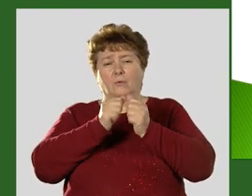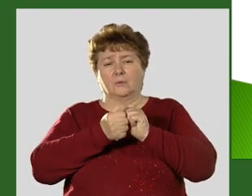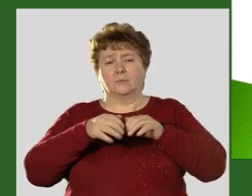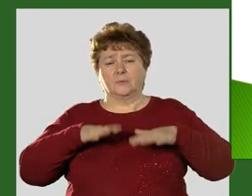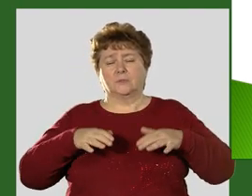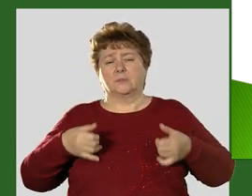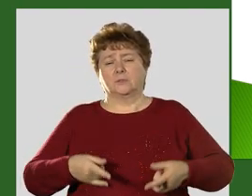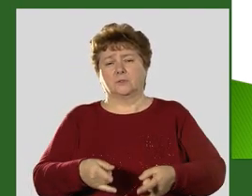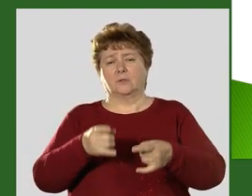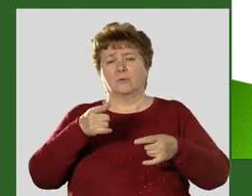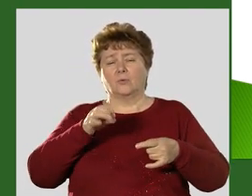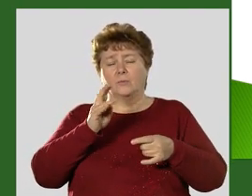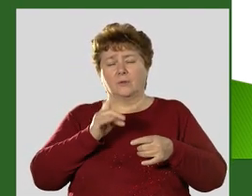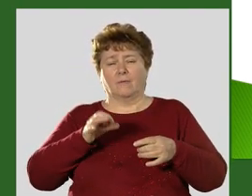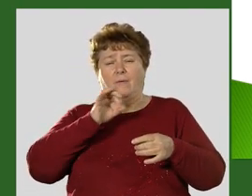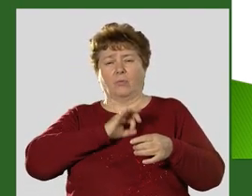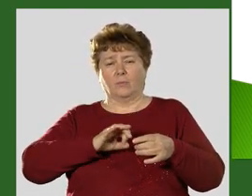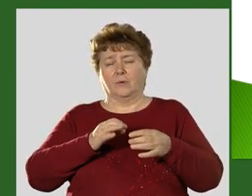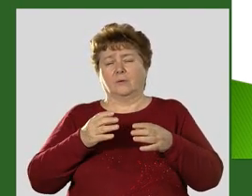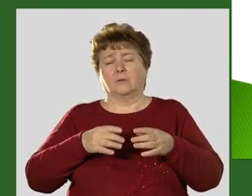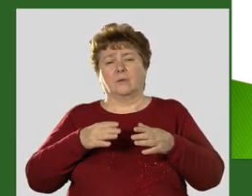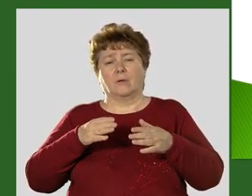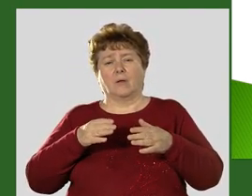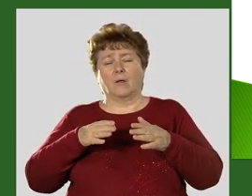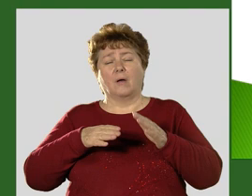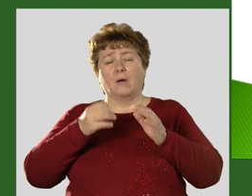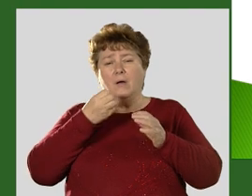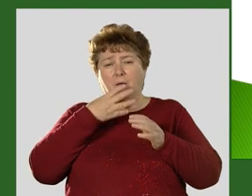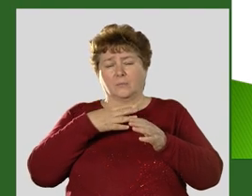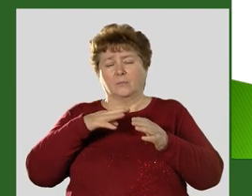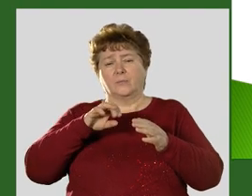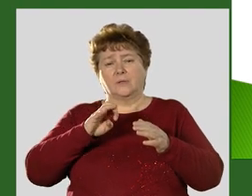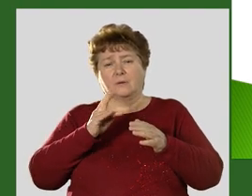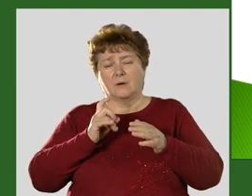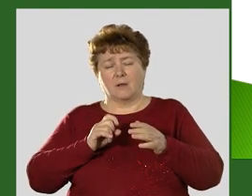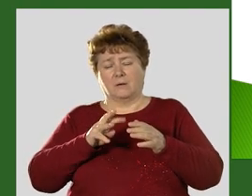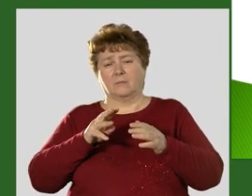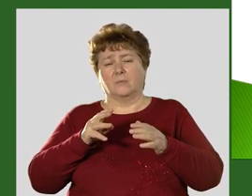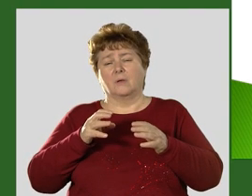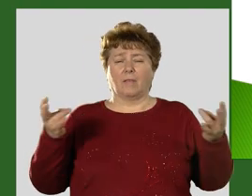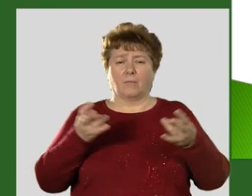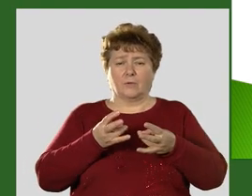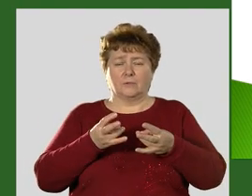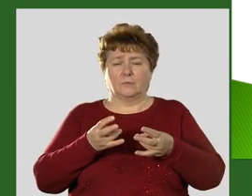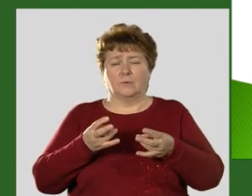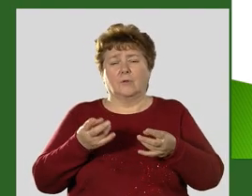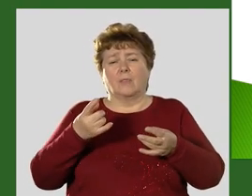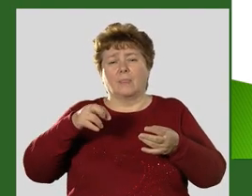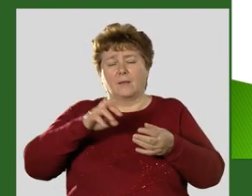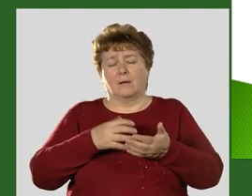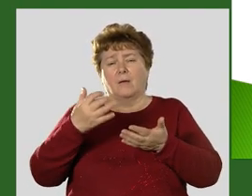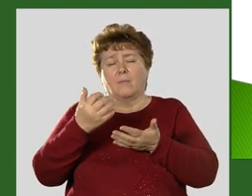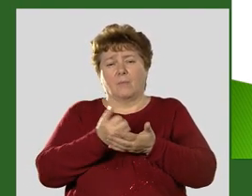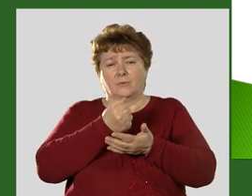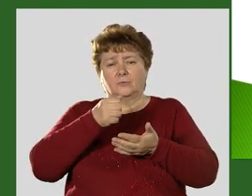месторождения. Гуминовые удобрения не уступают комплексным минеральным удобрениям. Необходимую для